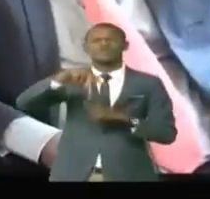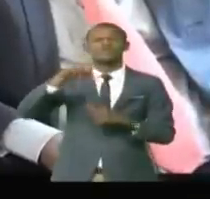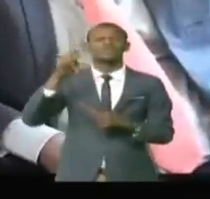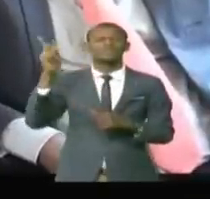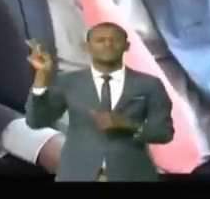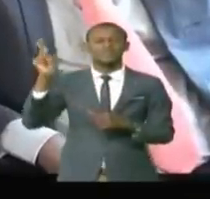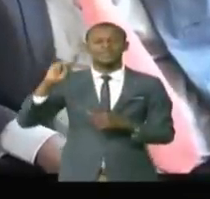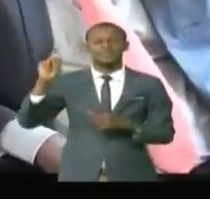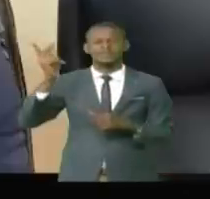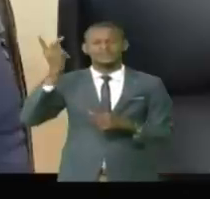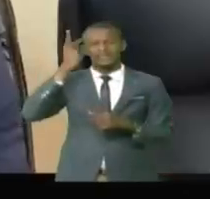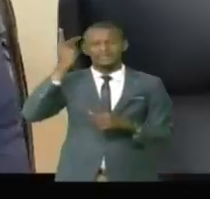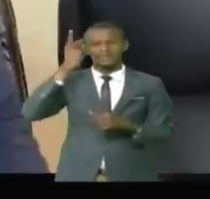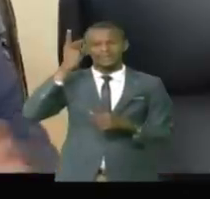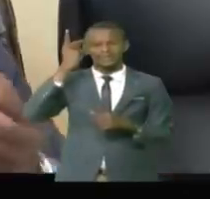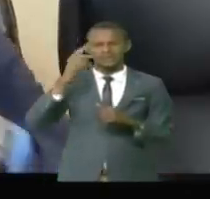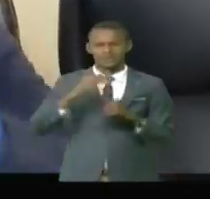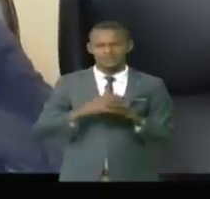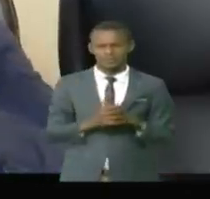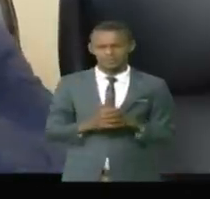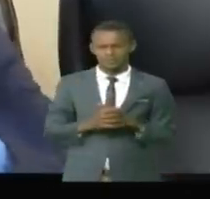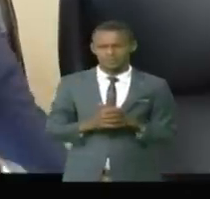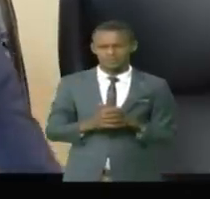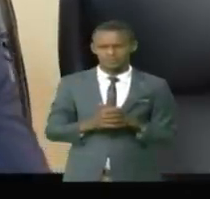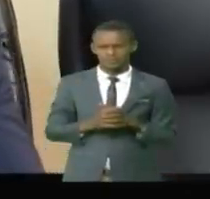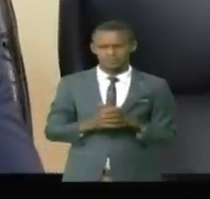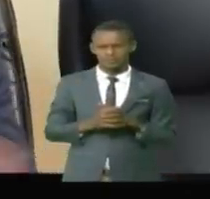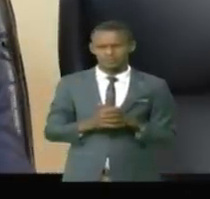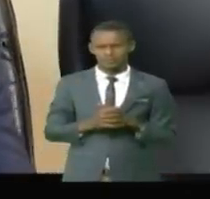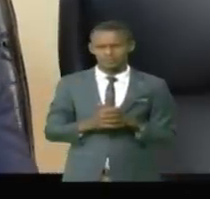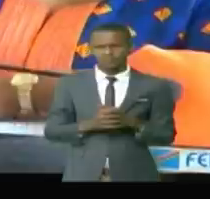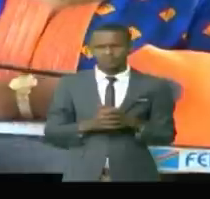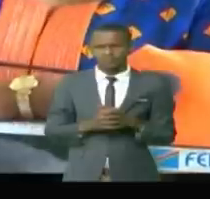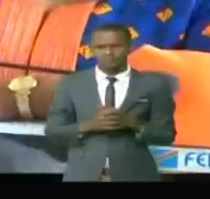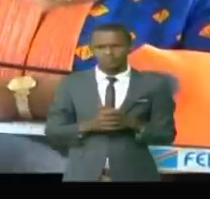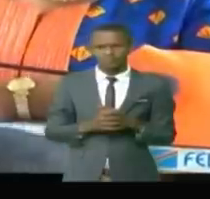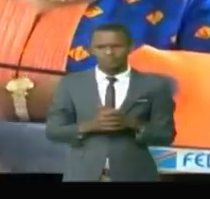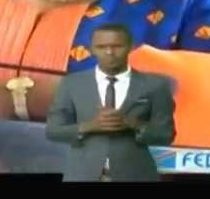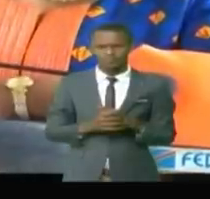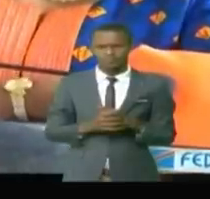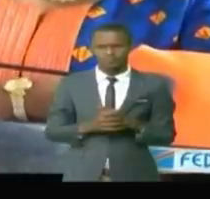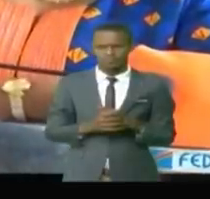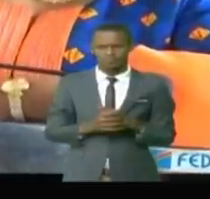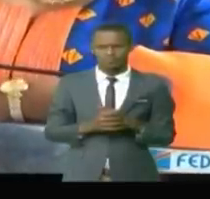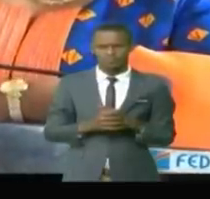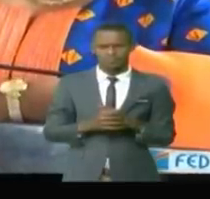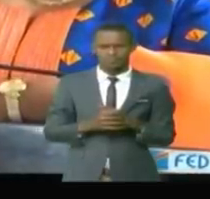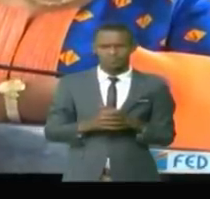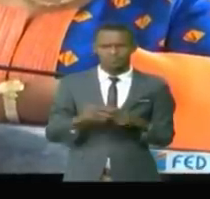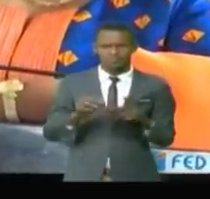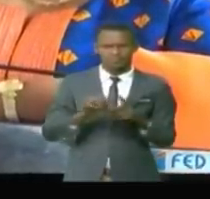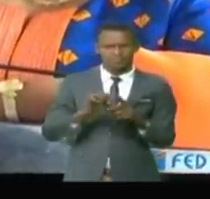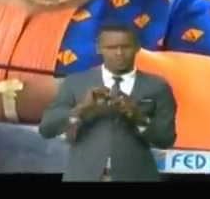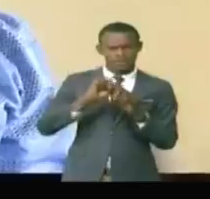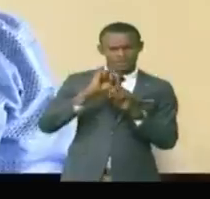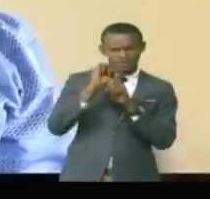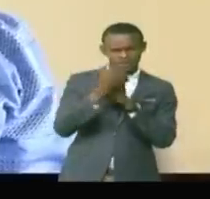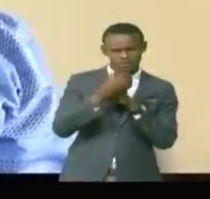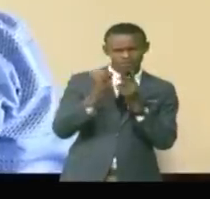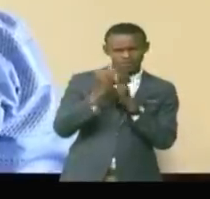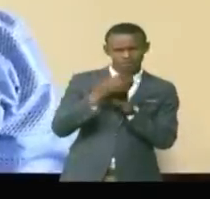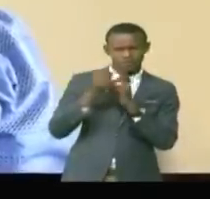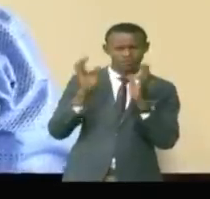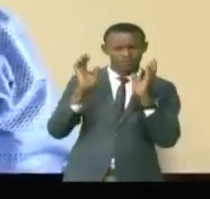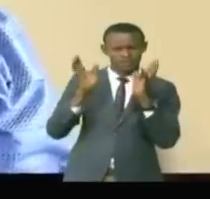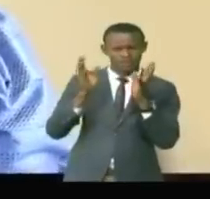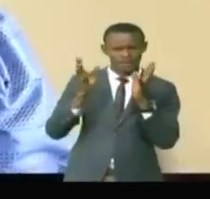plénière était présidée par le vice-président Francis Tshibalabala Mukunai. Une situation tendue prévaut entre les élus provinciaux et